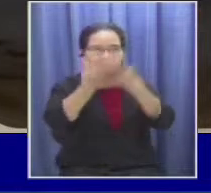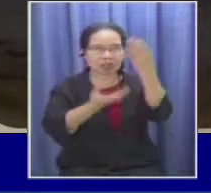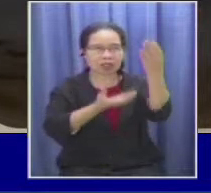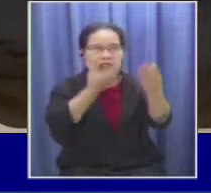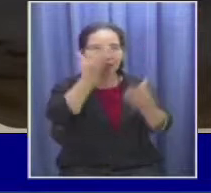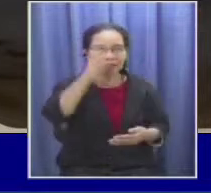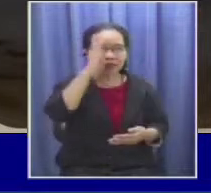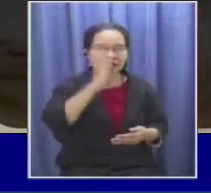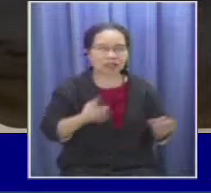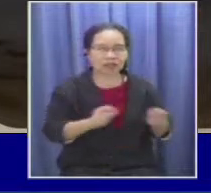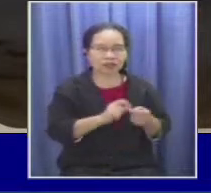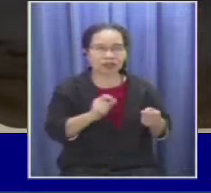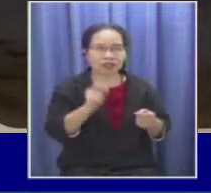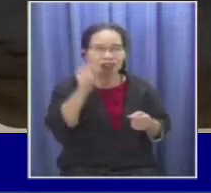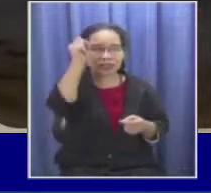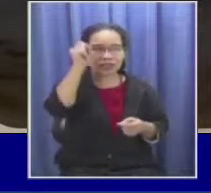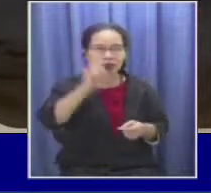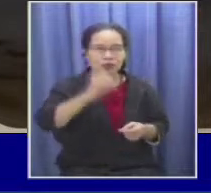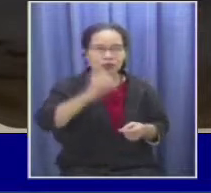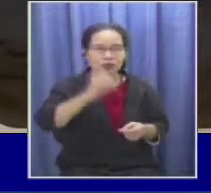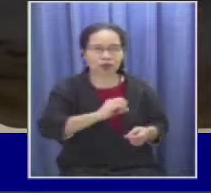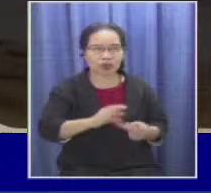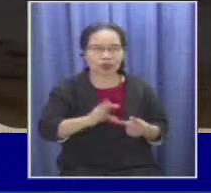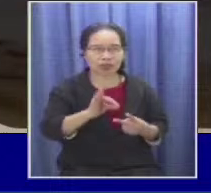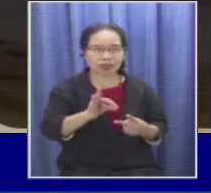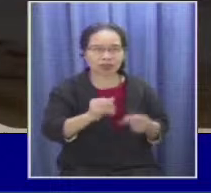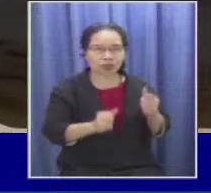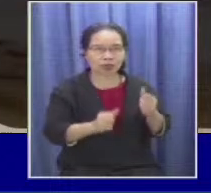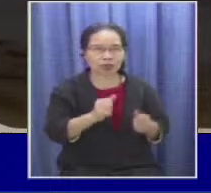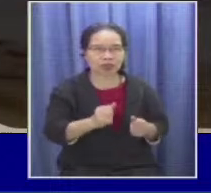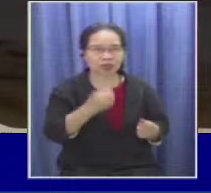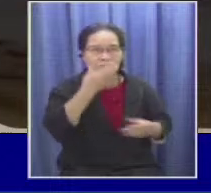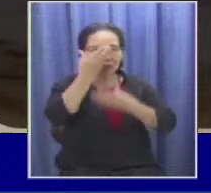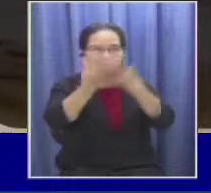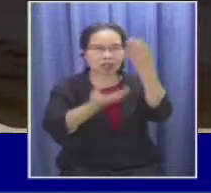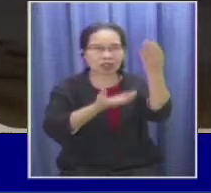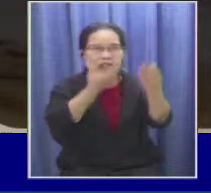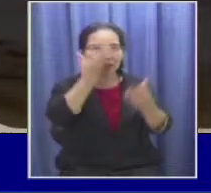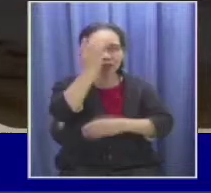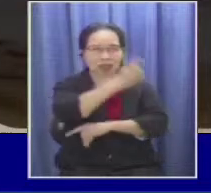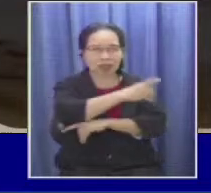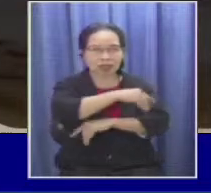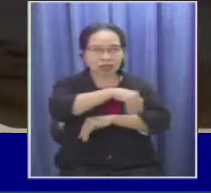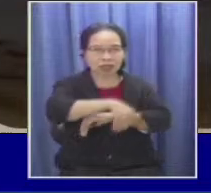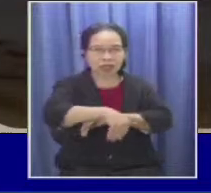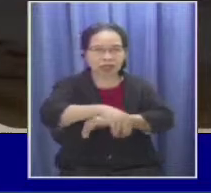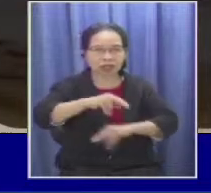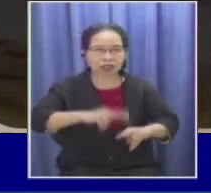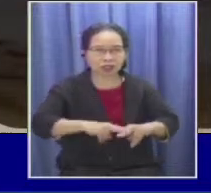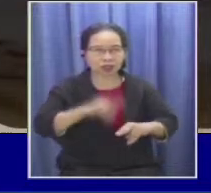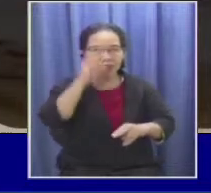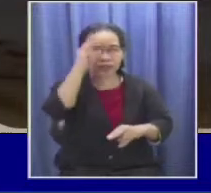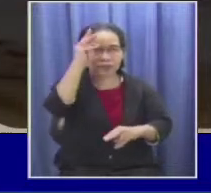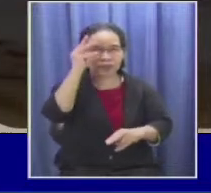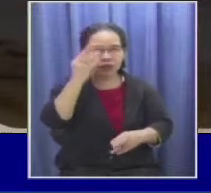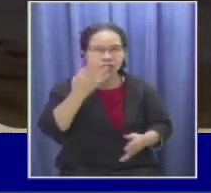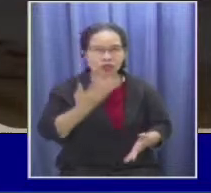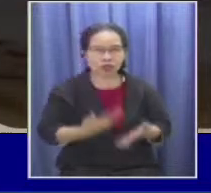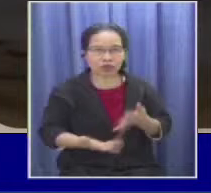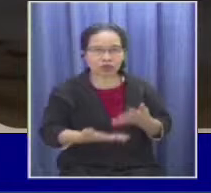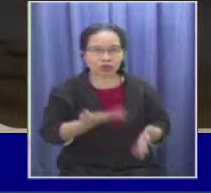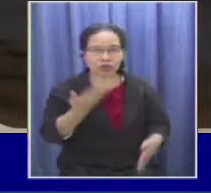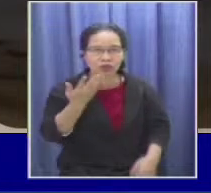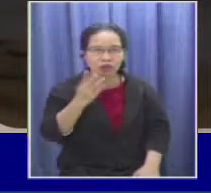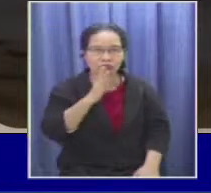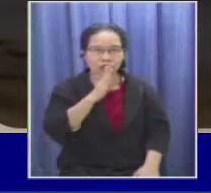7 Kanto aso na wo Nyankopon sɛ woto ne bo wase kyere won enso ho a ori